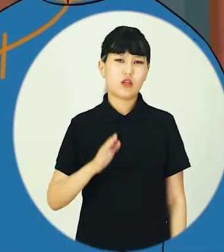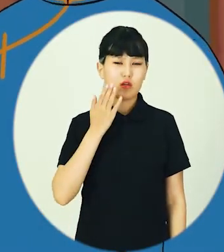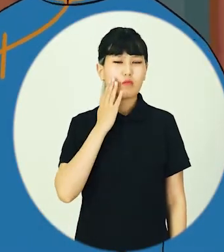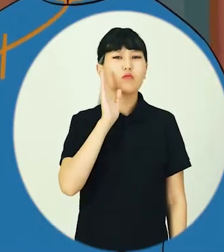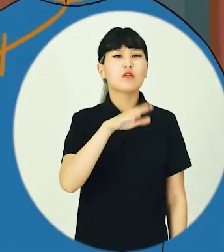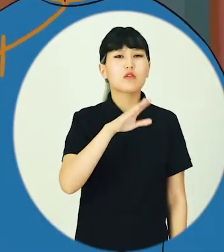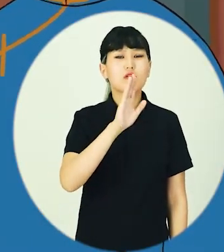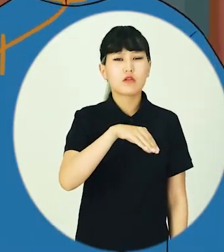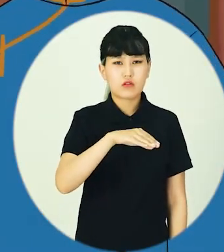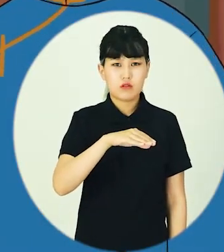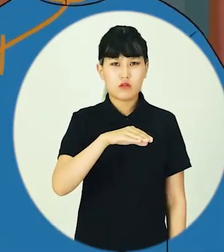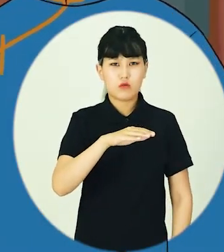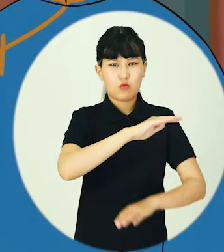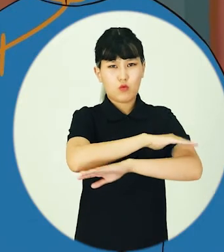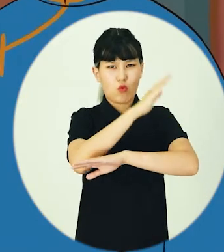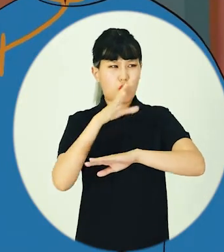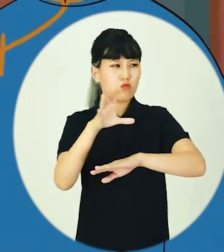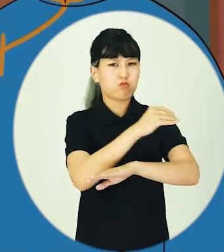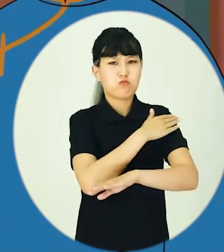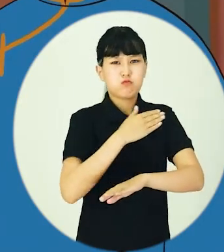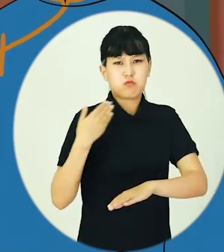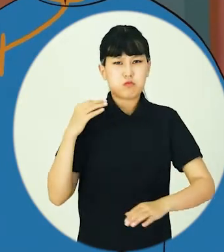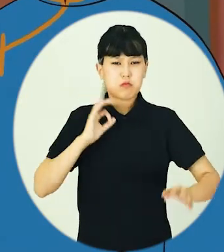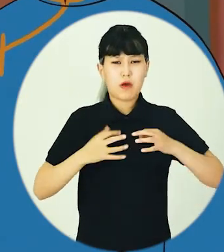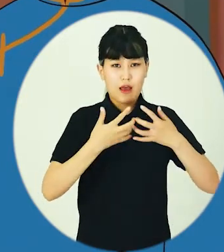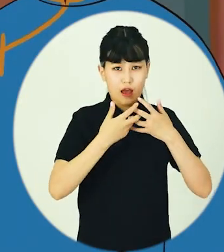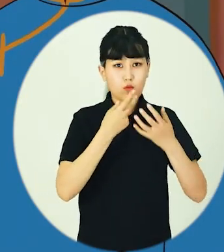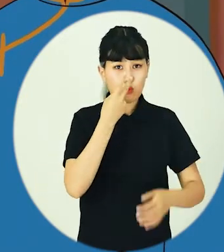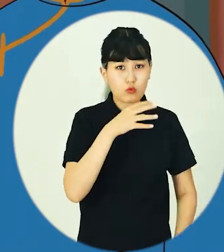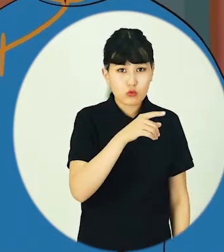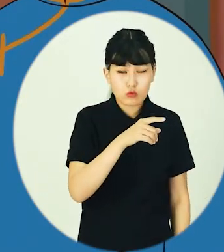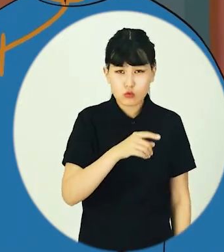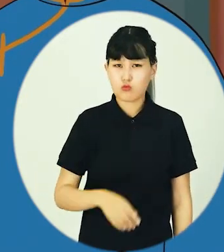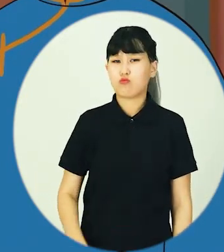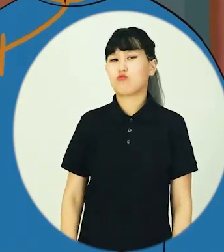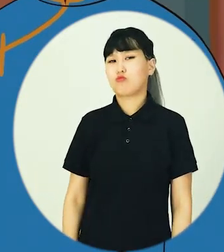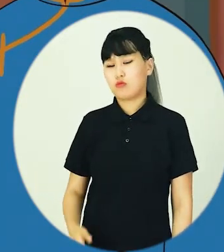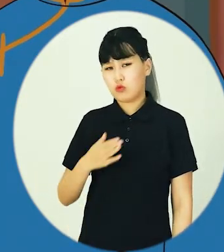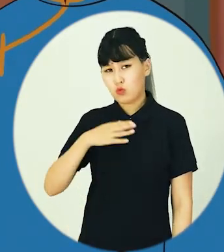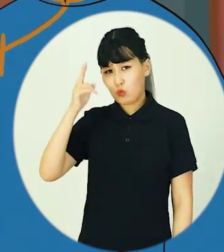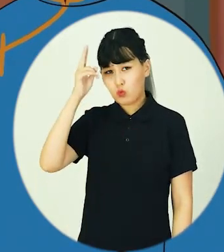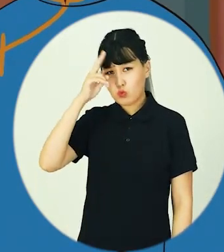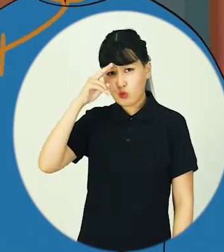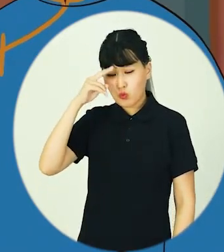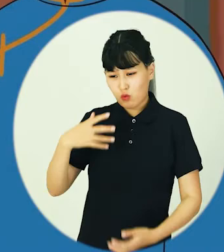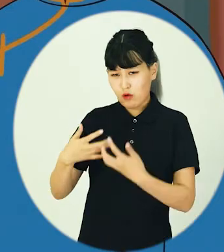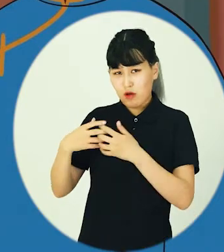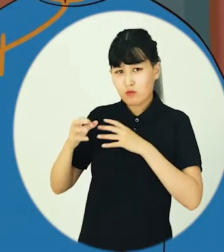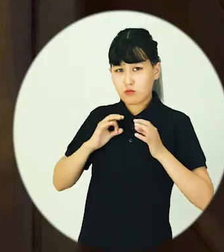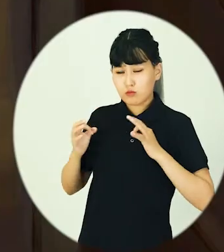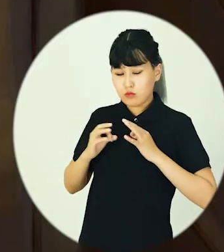Эмэ, та уулын эзэн ирвэсийг харж ирсэн үү? Миний хүүч нь уулын эзэнтэй таараа юу